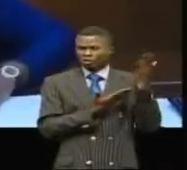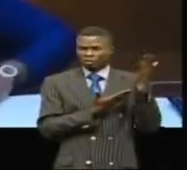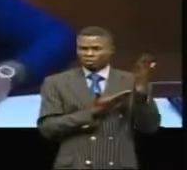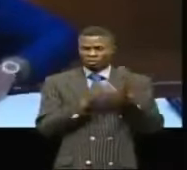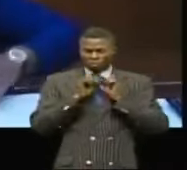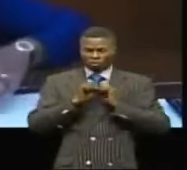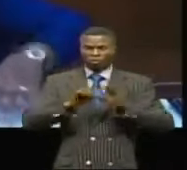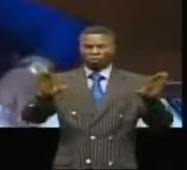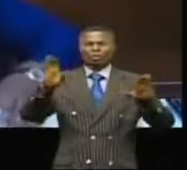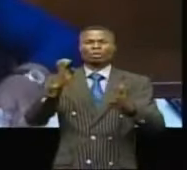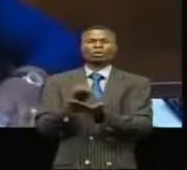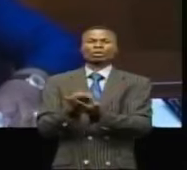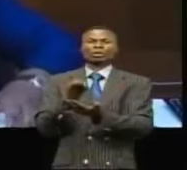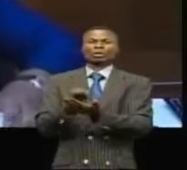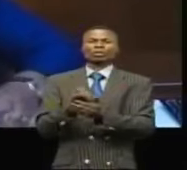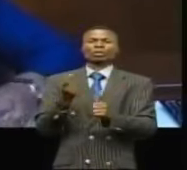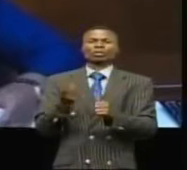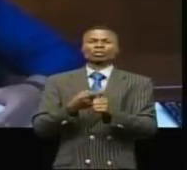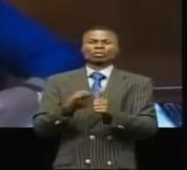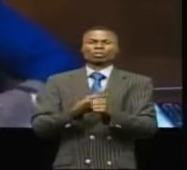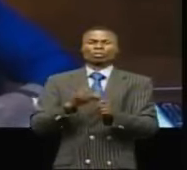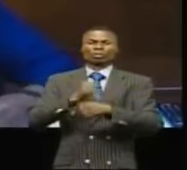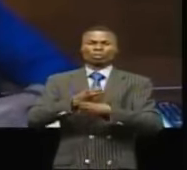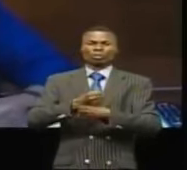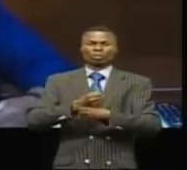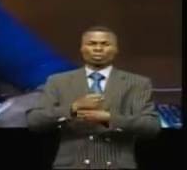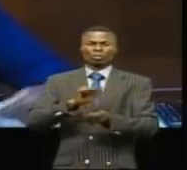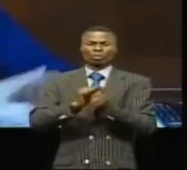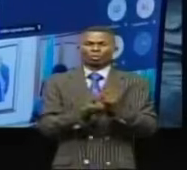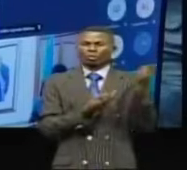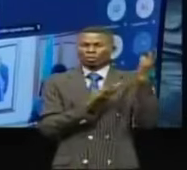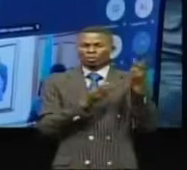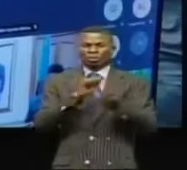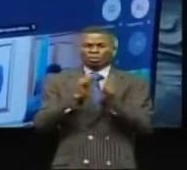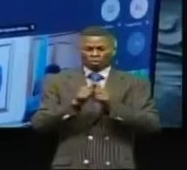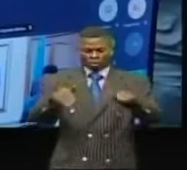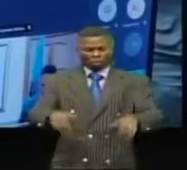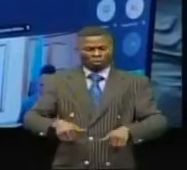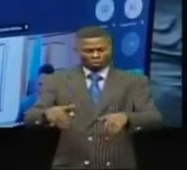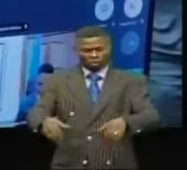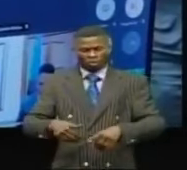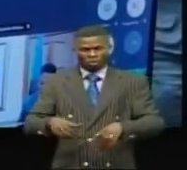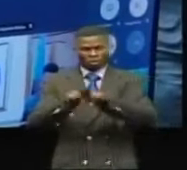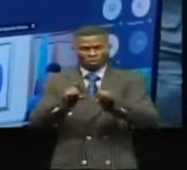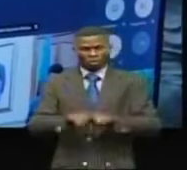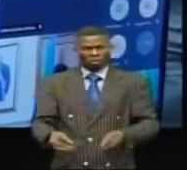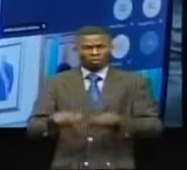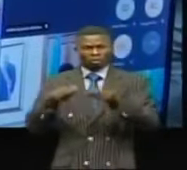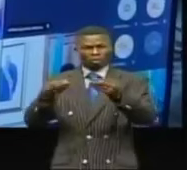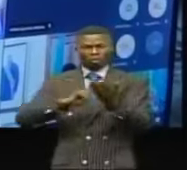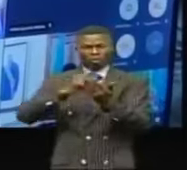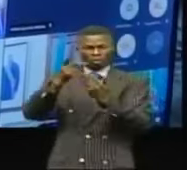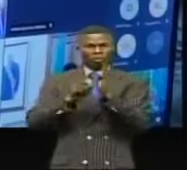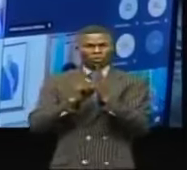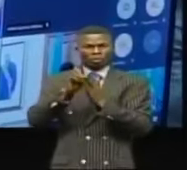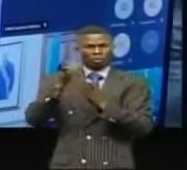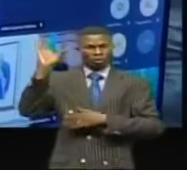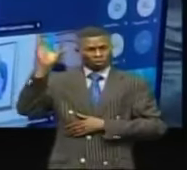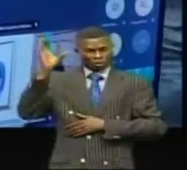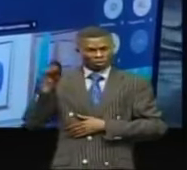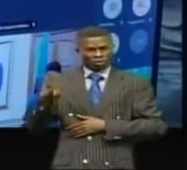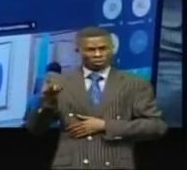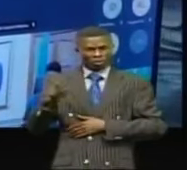diversifier l'économie, notamment par la création des chaînes de valeur dans les secteurs agricoles et la mise en œuvre du plan de développement local